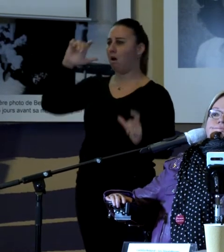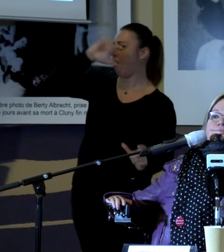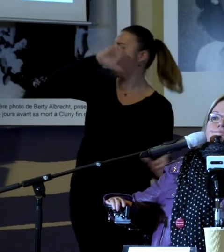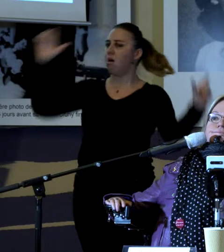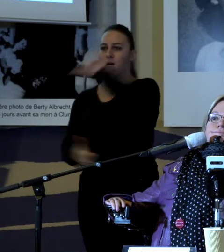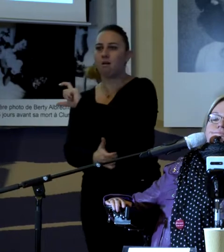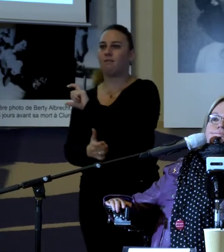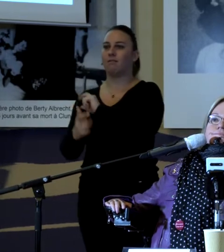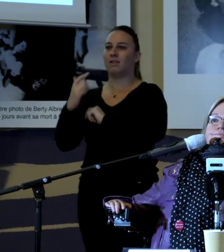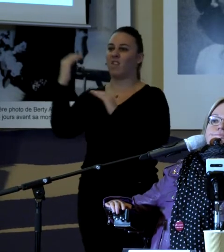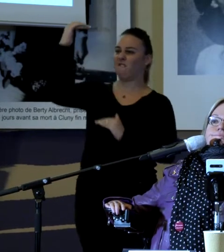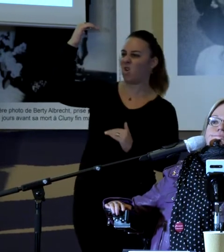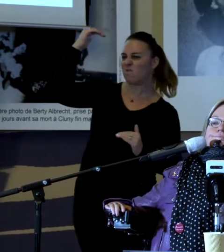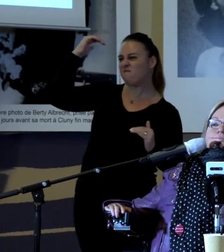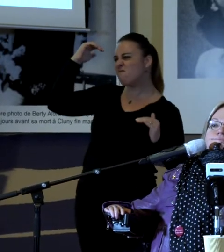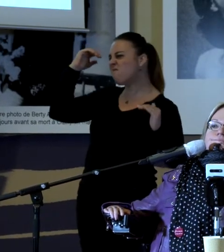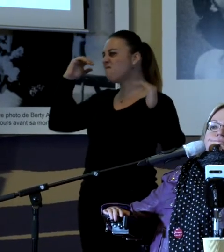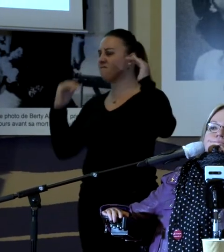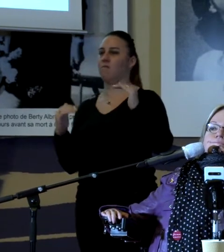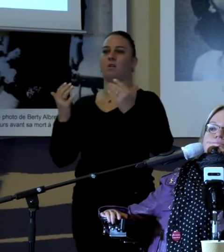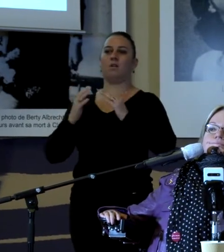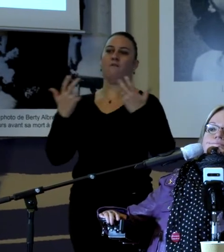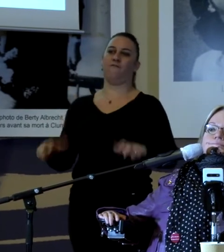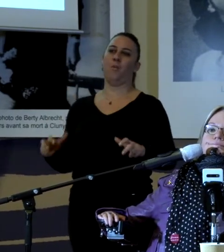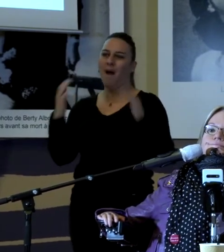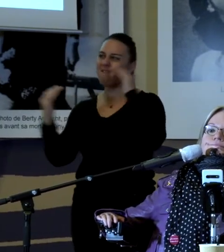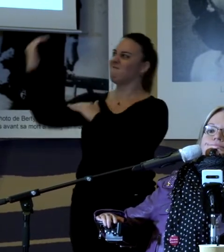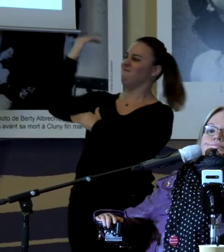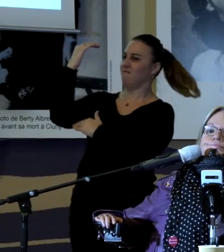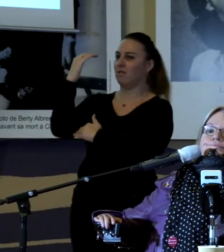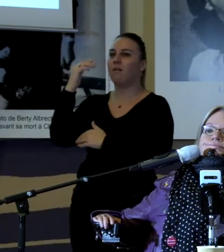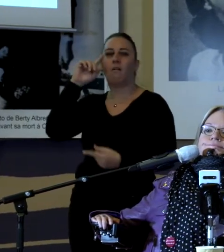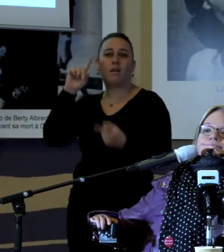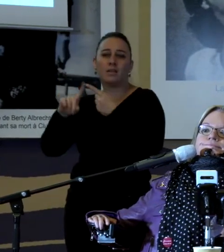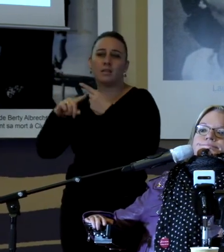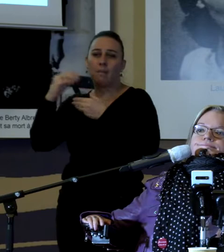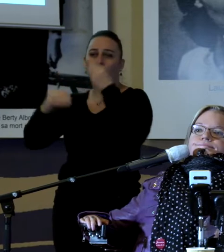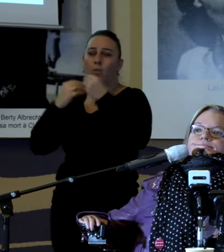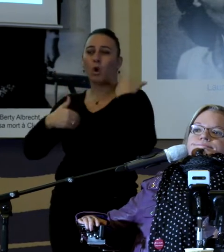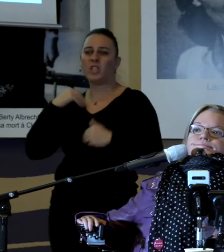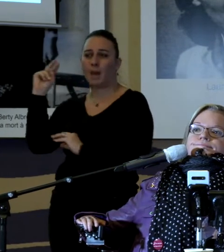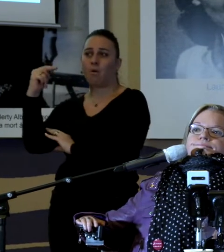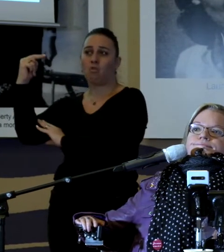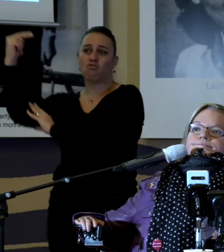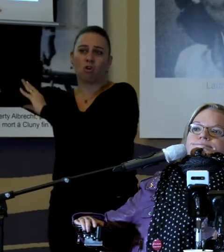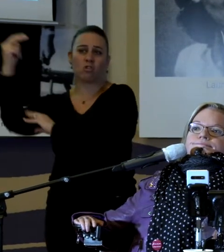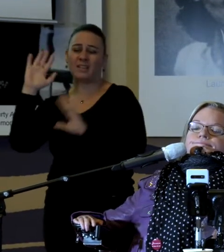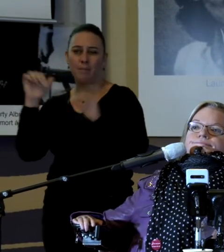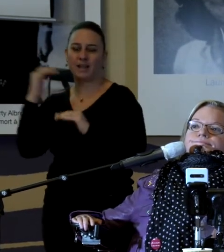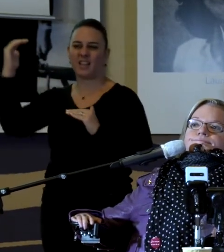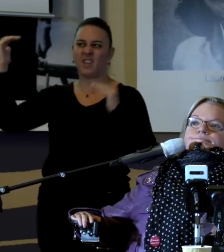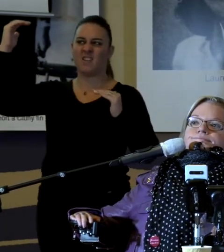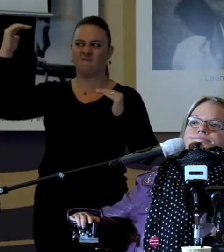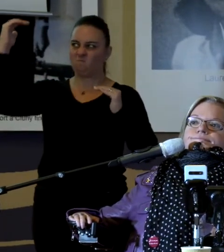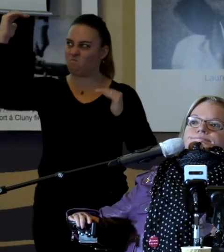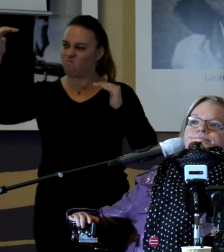les rapports de force. Ce que nous voulons, en ce sens, ce n'est pas changer le regard sur le handicap, c'est changer les rapports de force qui